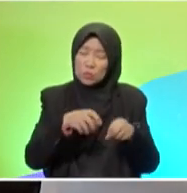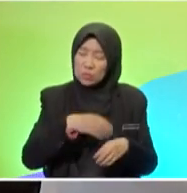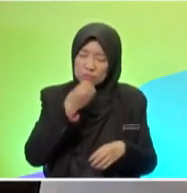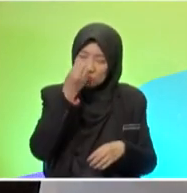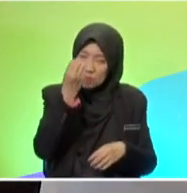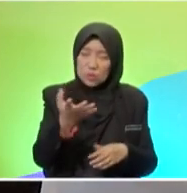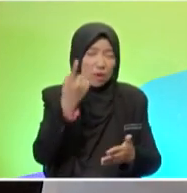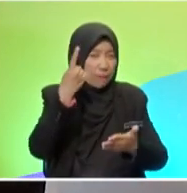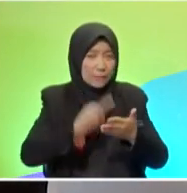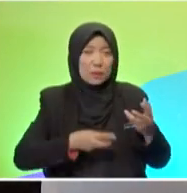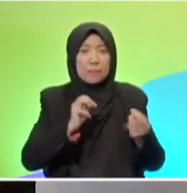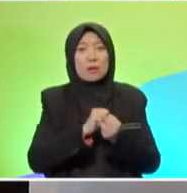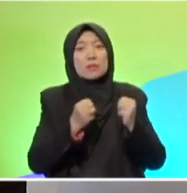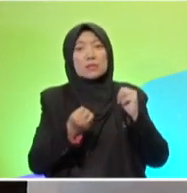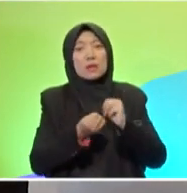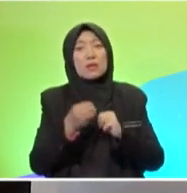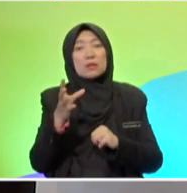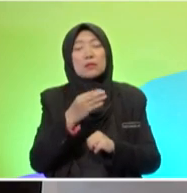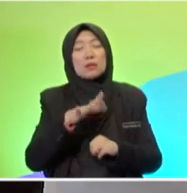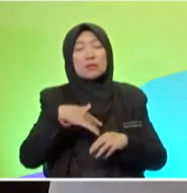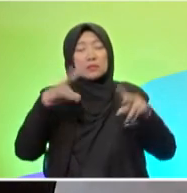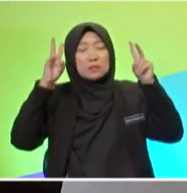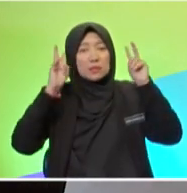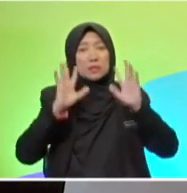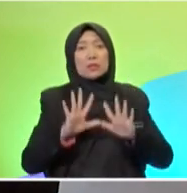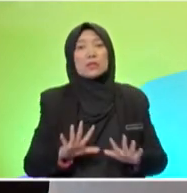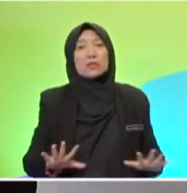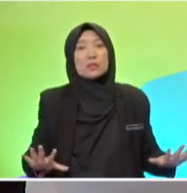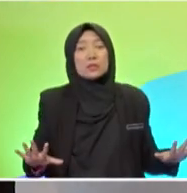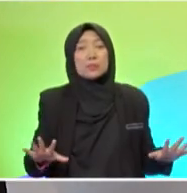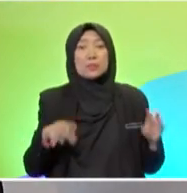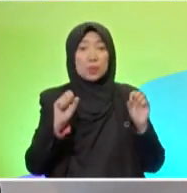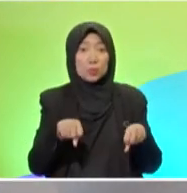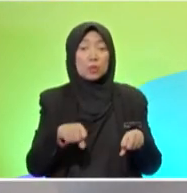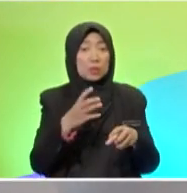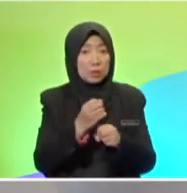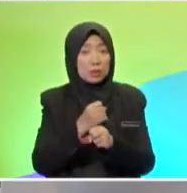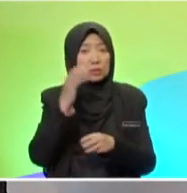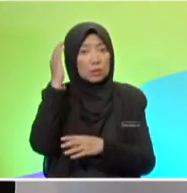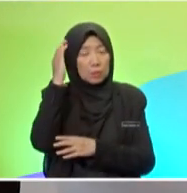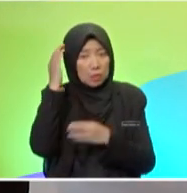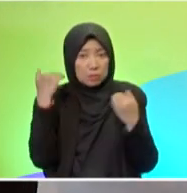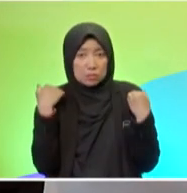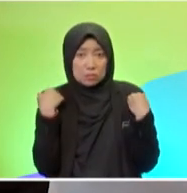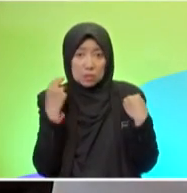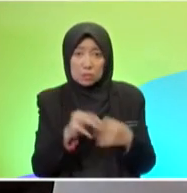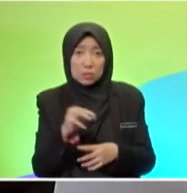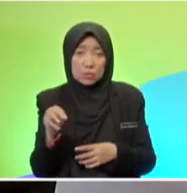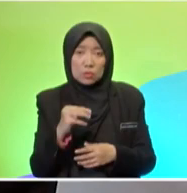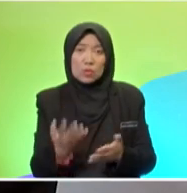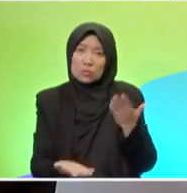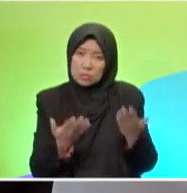bila dia Tunjukkan dia karena dia Selepas itu jadi kita tahu daripada activity ini kita dapat kita pasti ada tak murid-murid kita mungkin